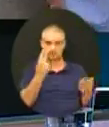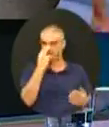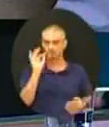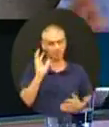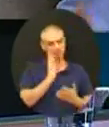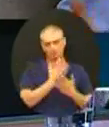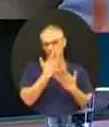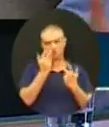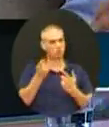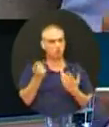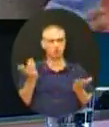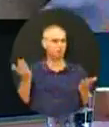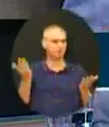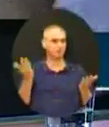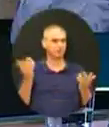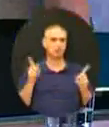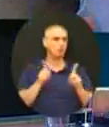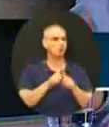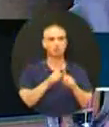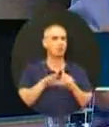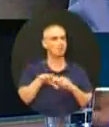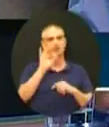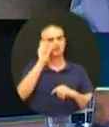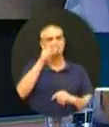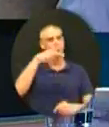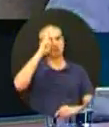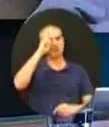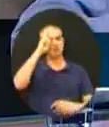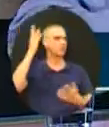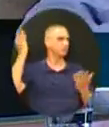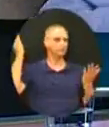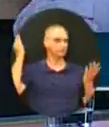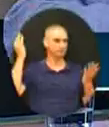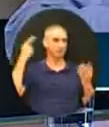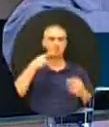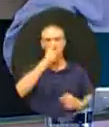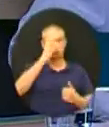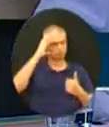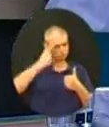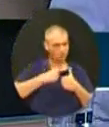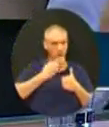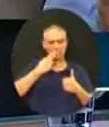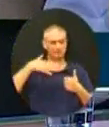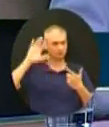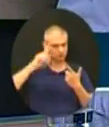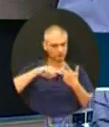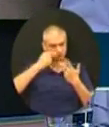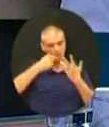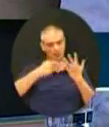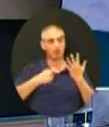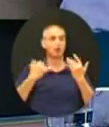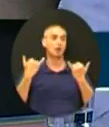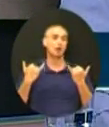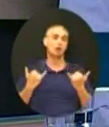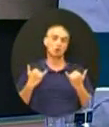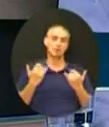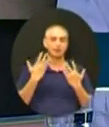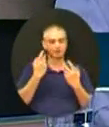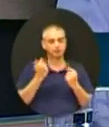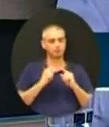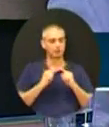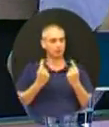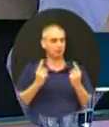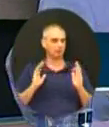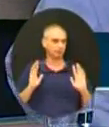שמבחינתם היה ברור שמדובר פה כאילו נבחר איש ליכוד לזה, קראו לו משוגע ופשיסט וכולי. היום האווירה נראית